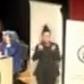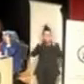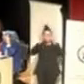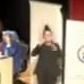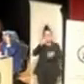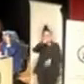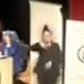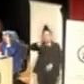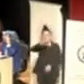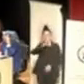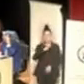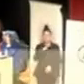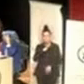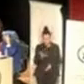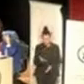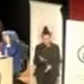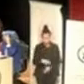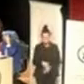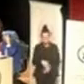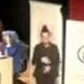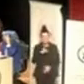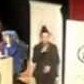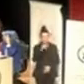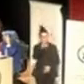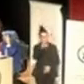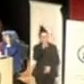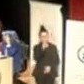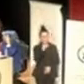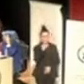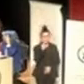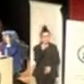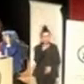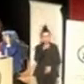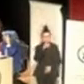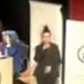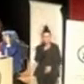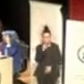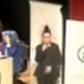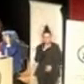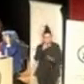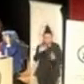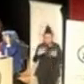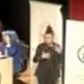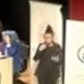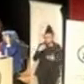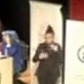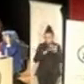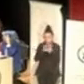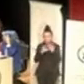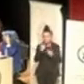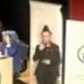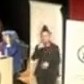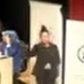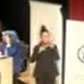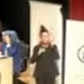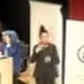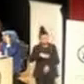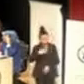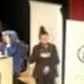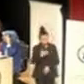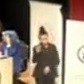kitle var şu anda. Yaklaşık son 10 yıl içerisinde. İnsanların çok fazla